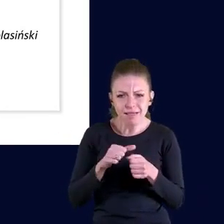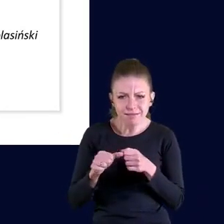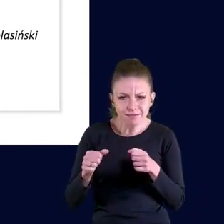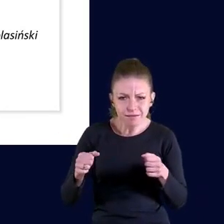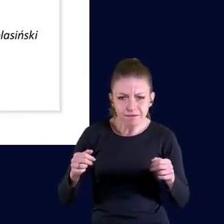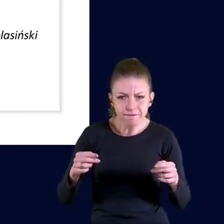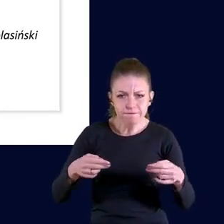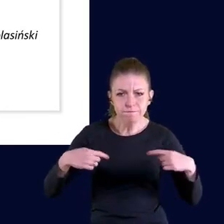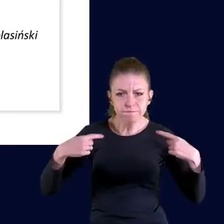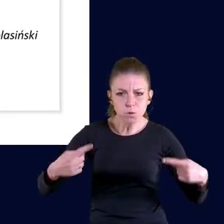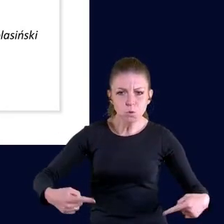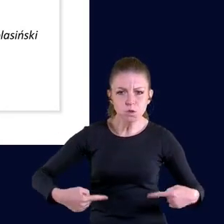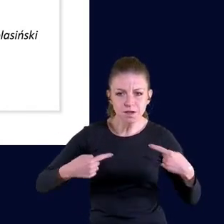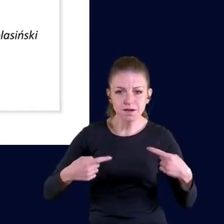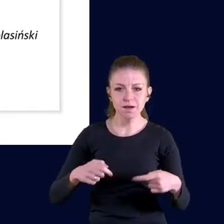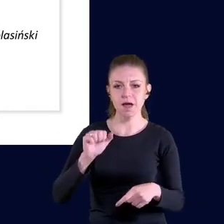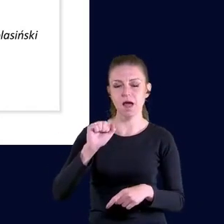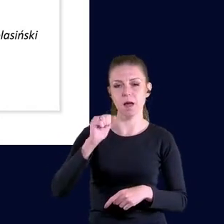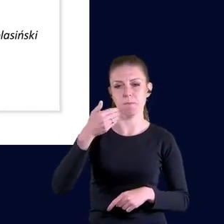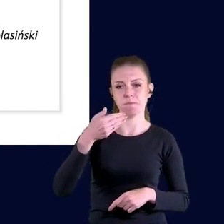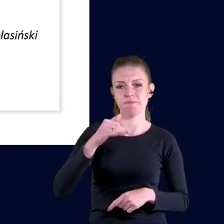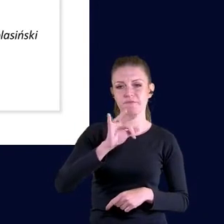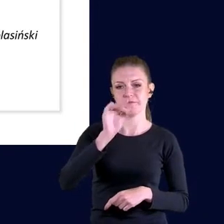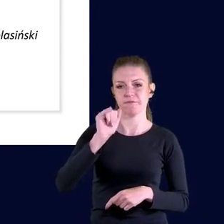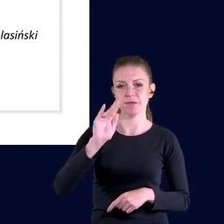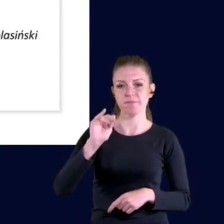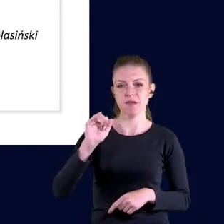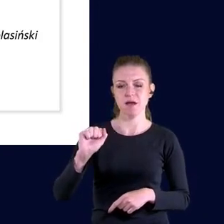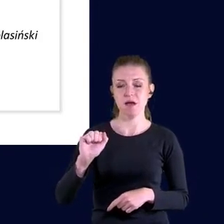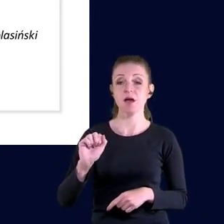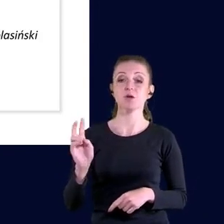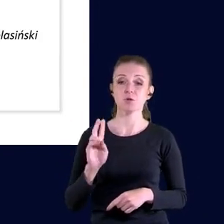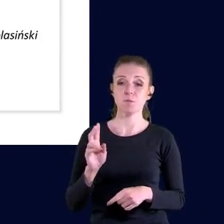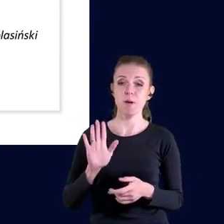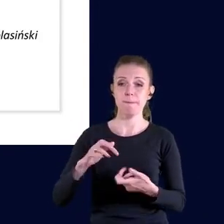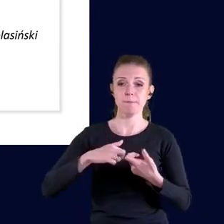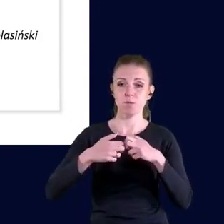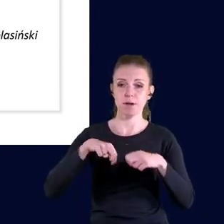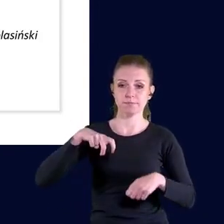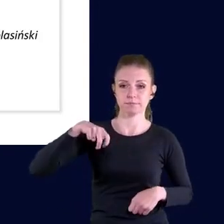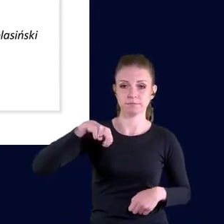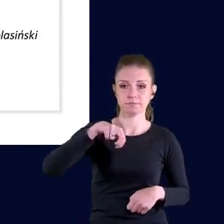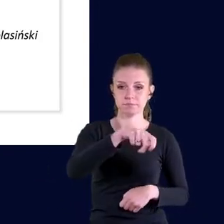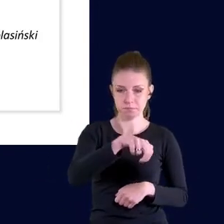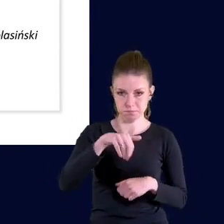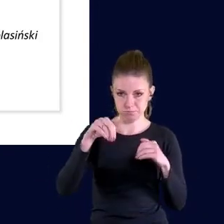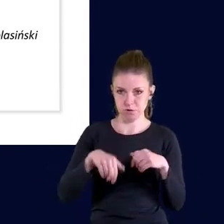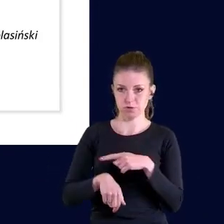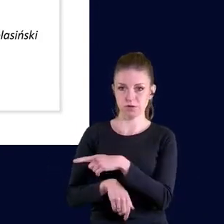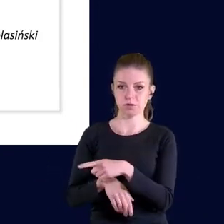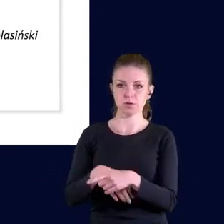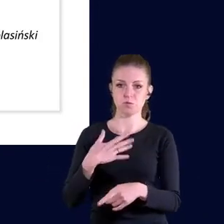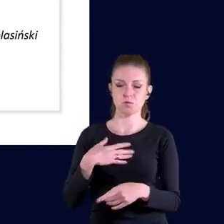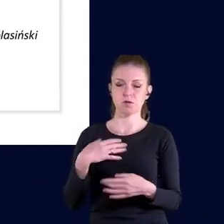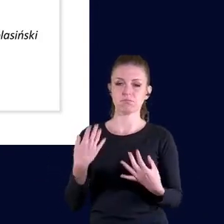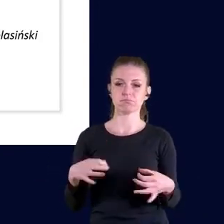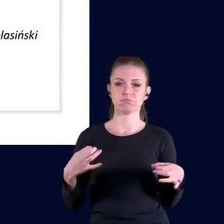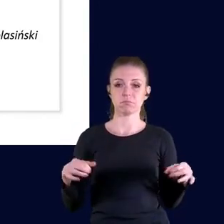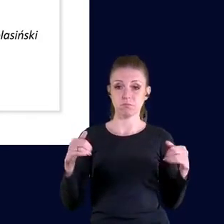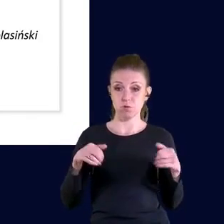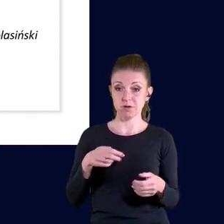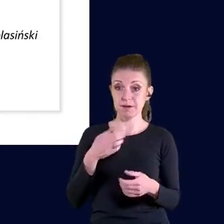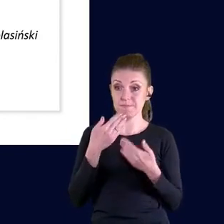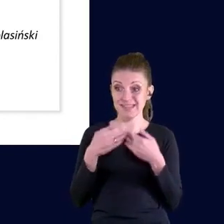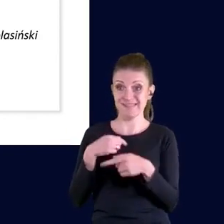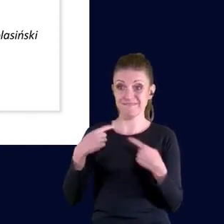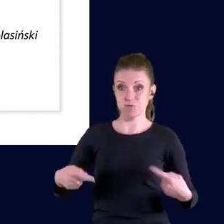amfibia który może być wykorzystany przez osobę z niepełnosprawnością ruchową po to żeby czuć się swobodnie na tej plaży żeby móc wejść do wody